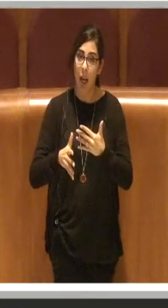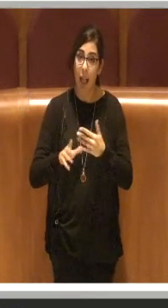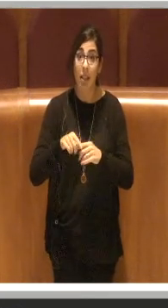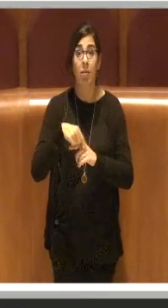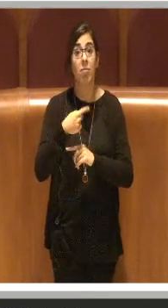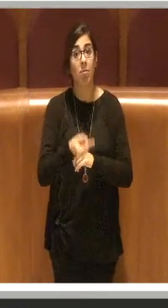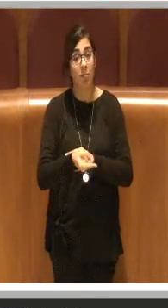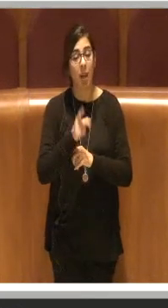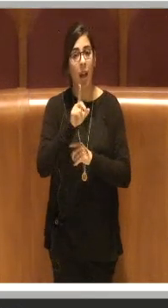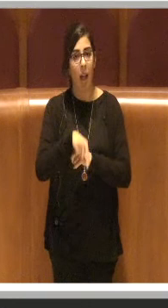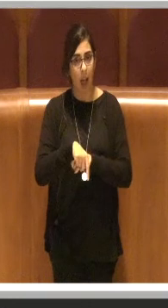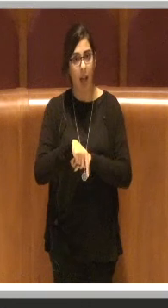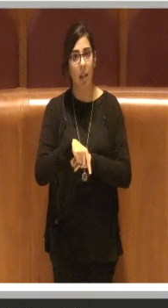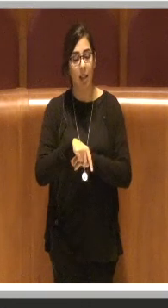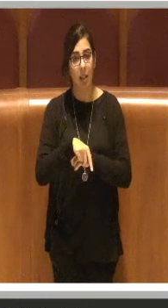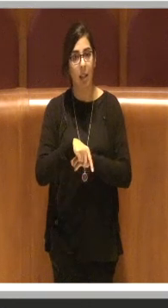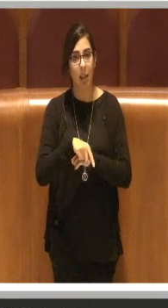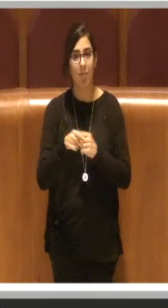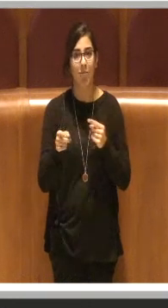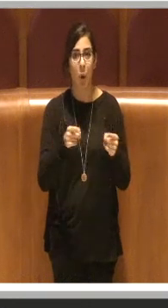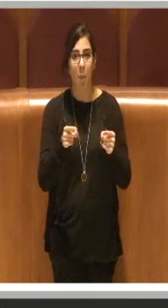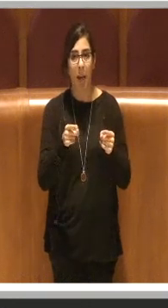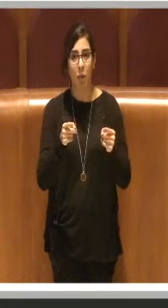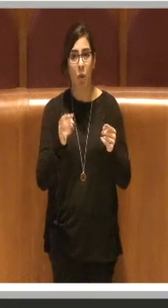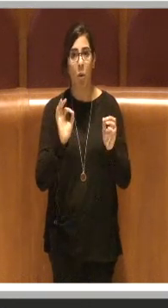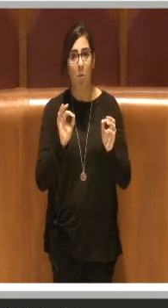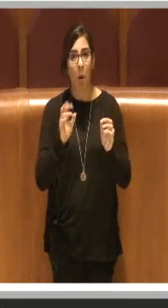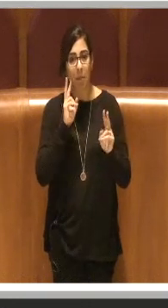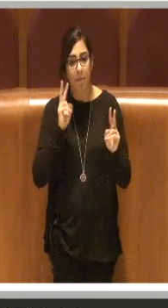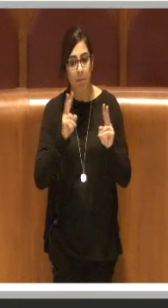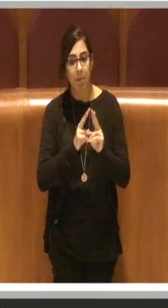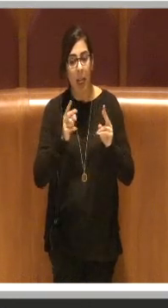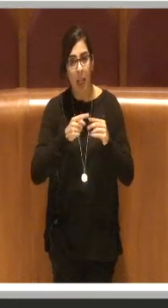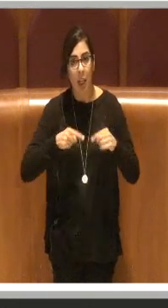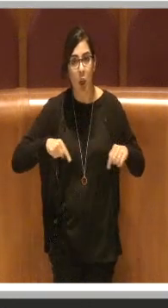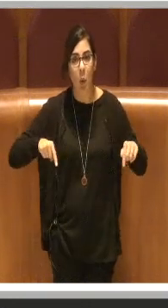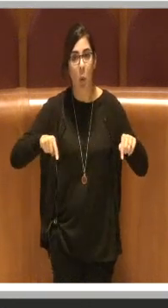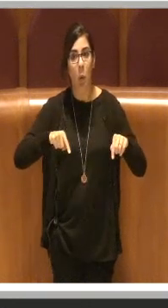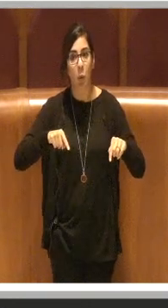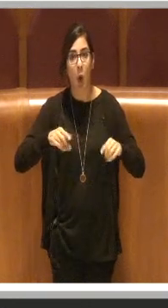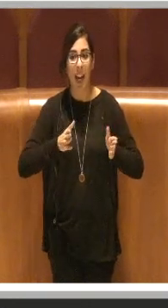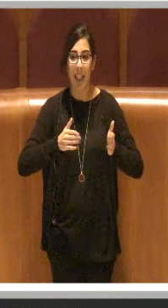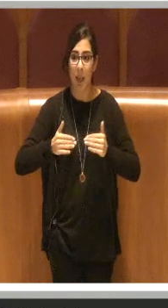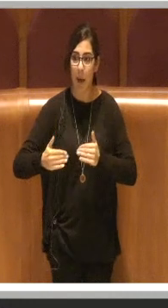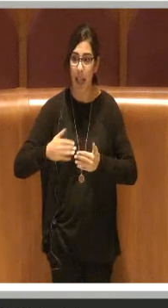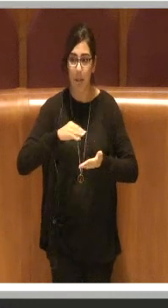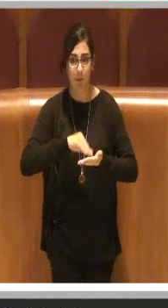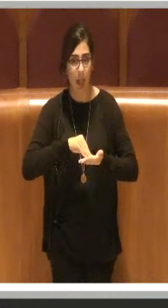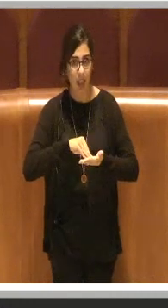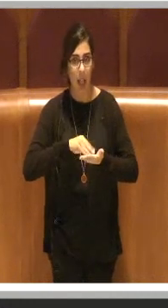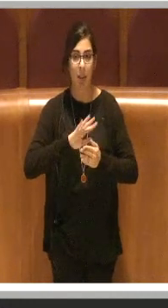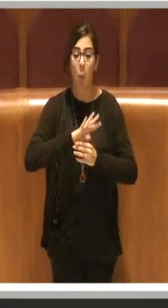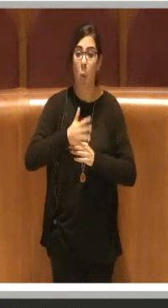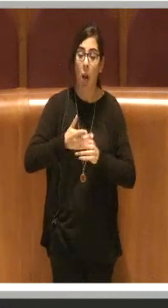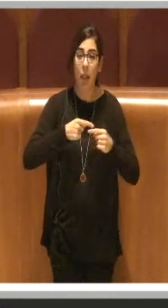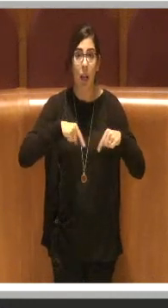in occasione di una riunione alla presenza dei dipartimenti, un'altra alla presenza delle federazioni